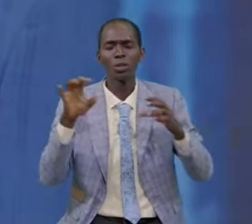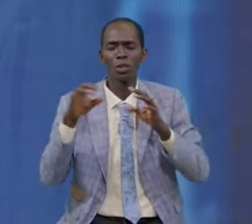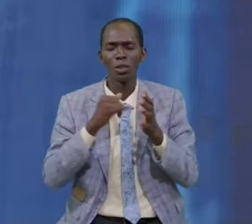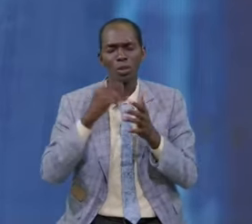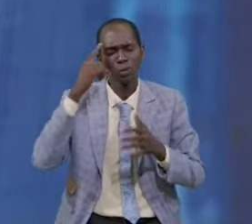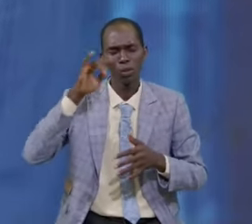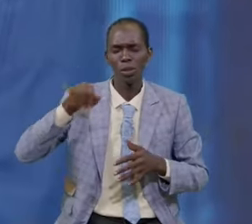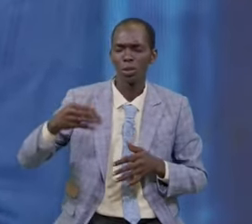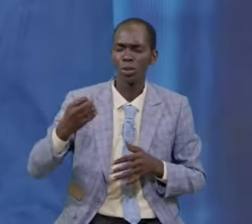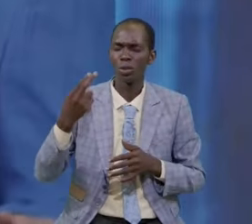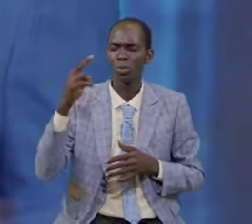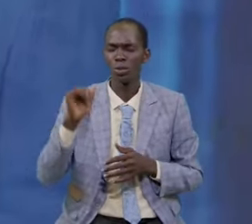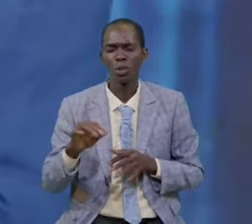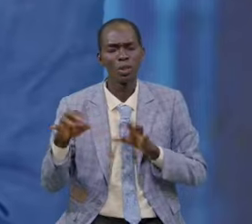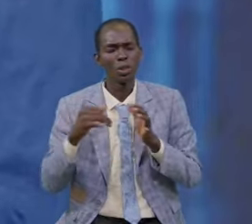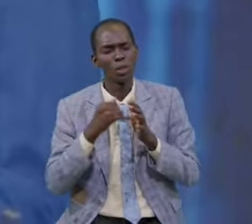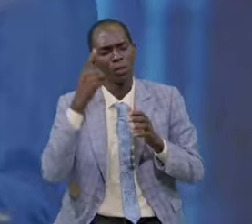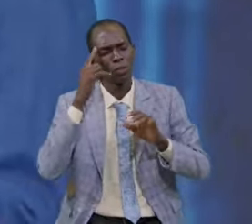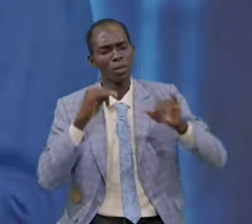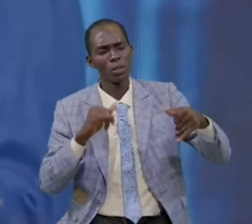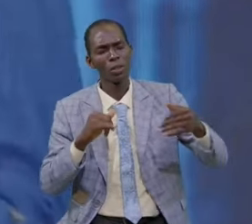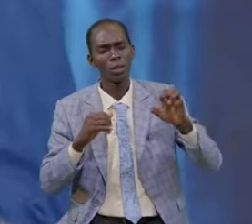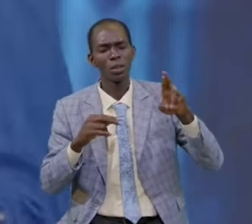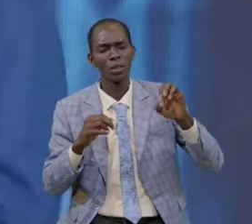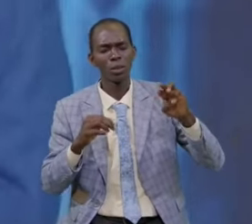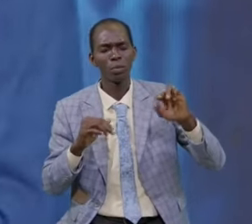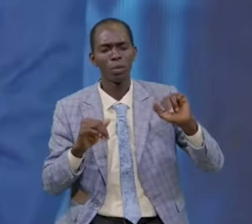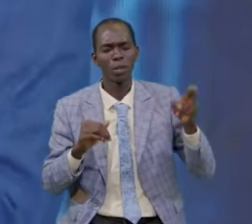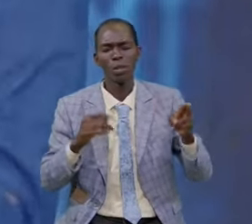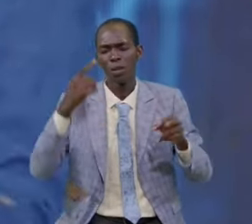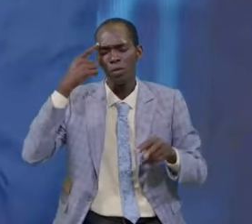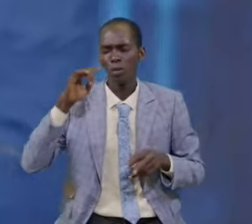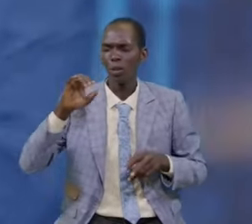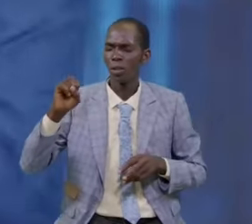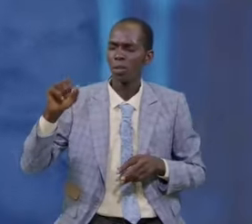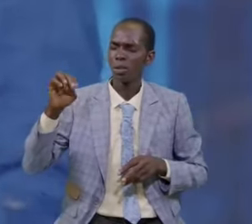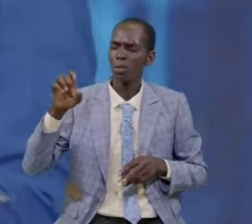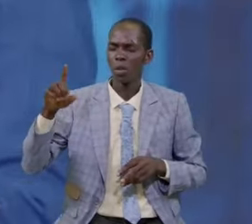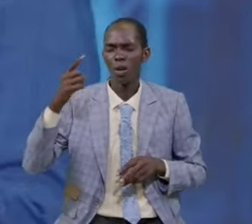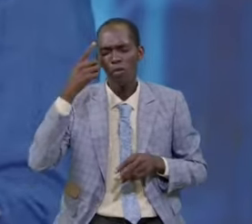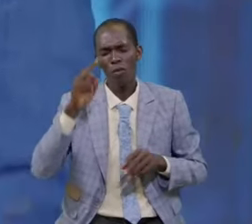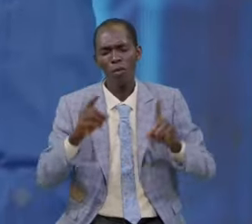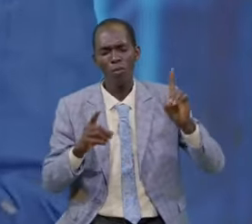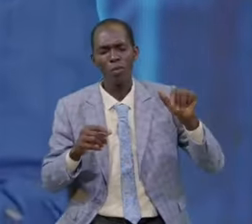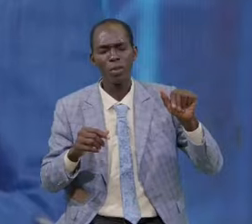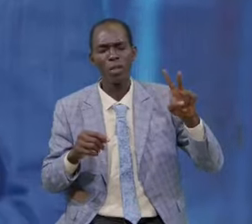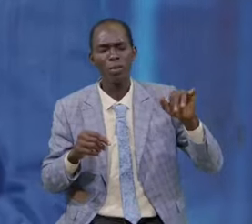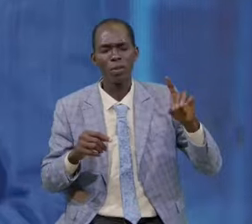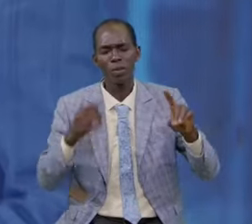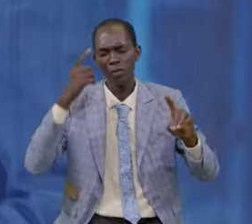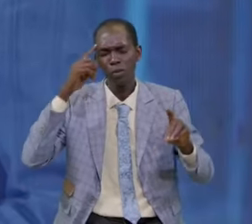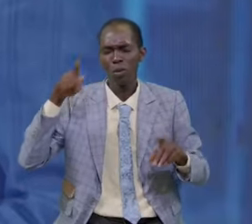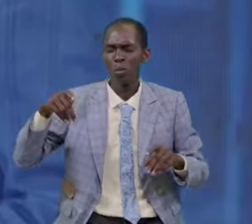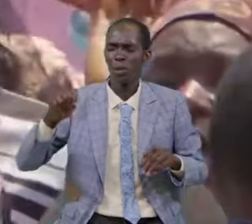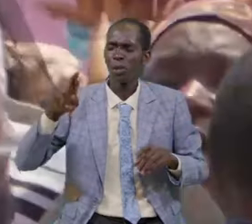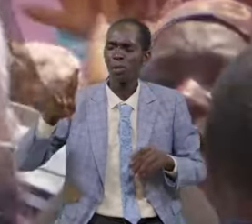pour Jérémie, comme tu l'as fait pour Samuel, comme tu l'as fait pour David, pour Pierre, Jacques et Jean, tous ces